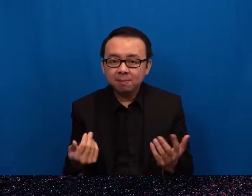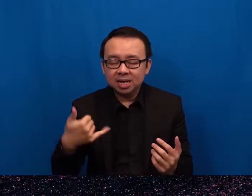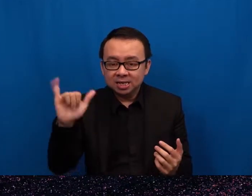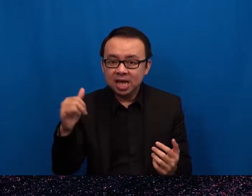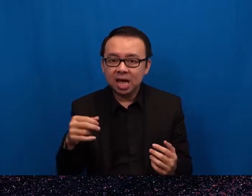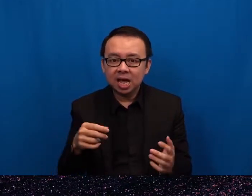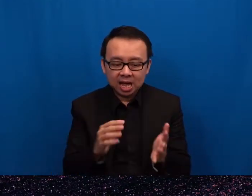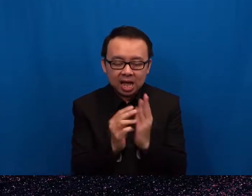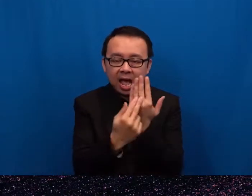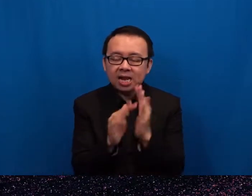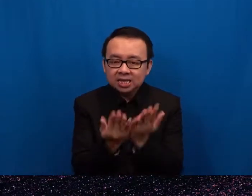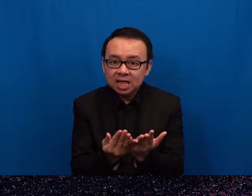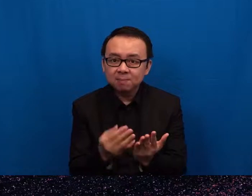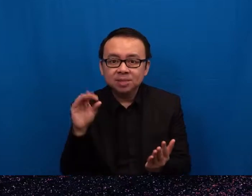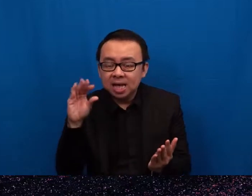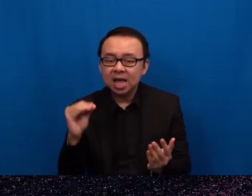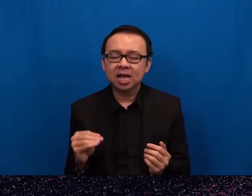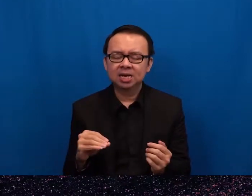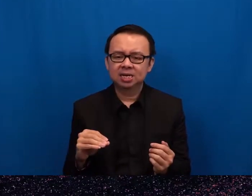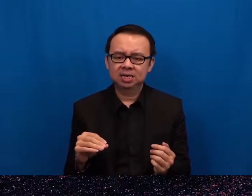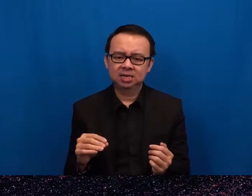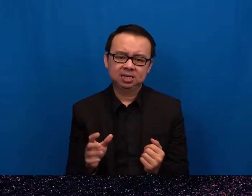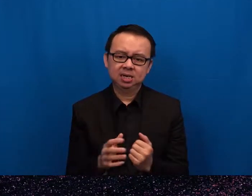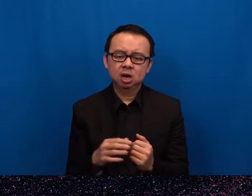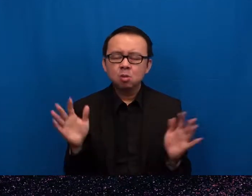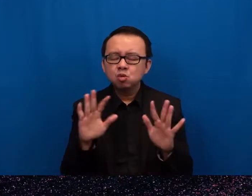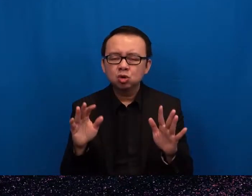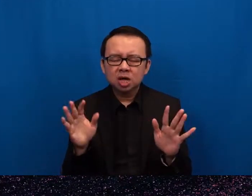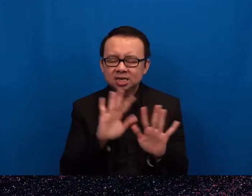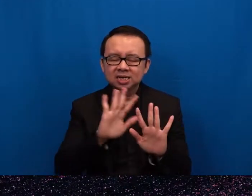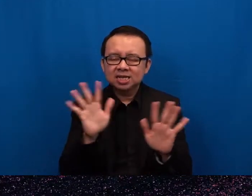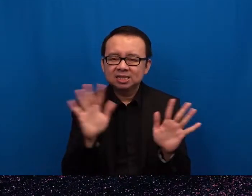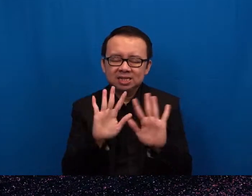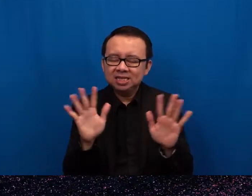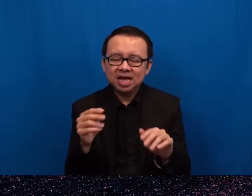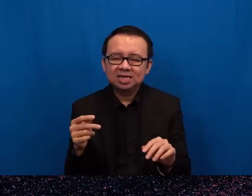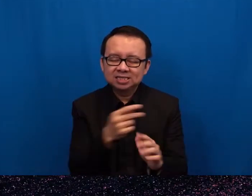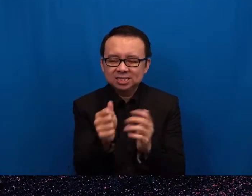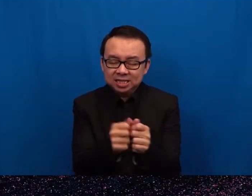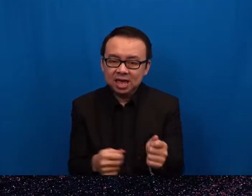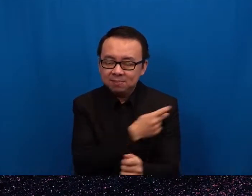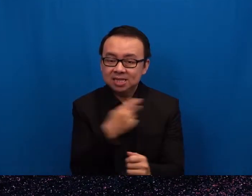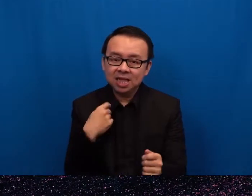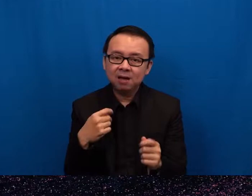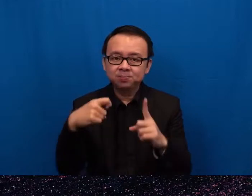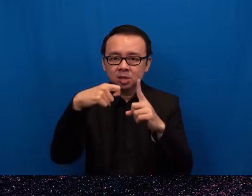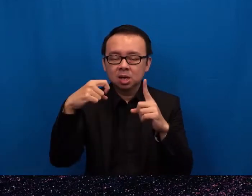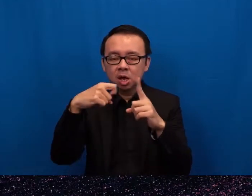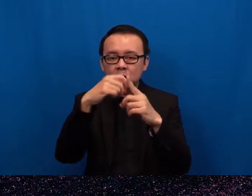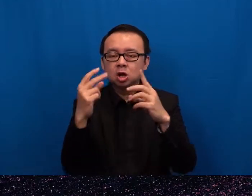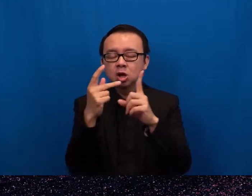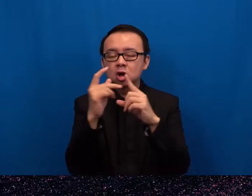Saya percaya sesuatu akan terjadi. Kemarin saya dapat mimpi. Jadi hari-hari ini ya, saya kangen sama